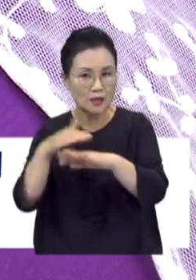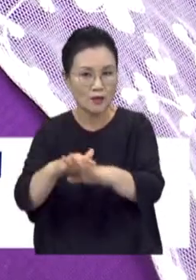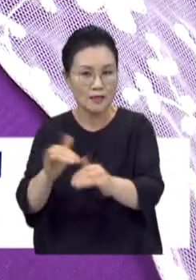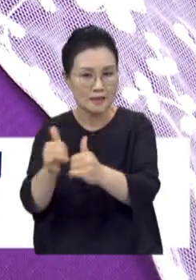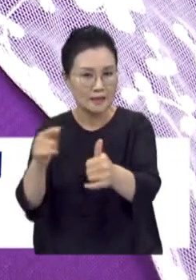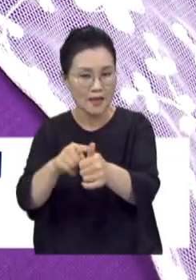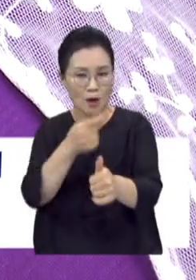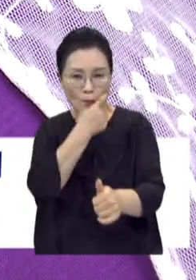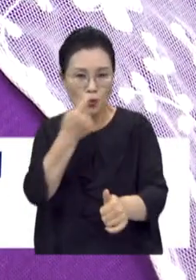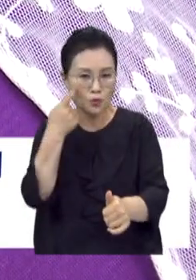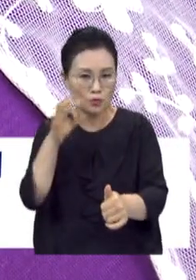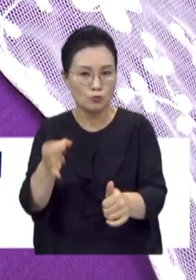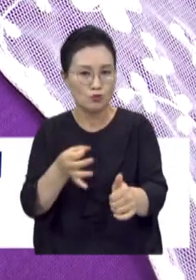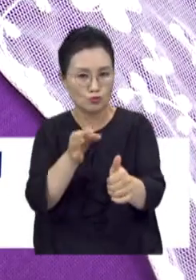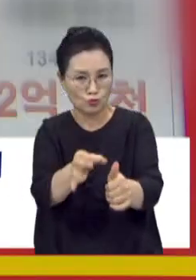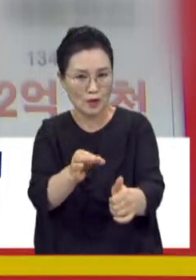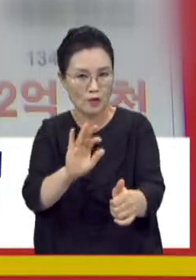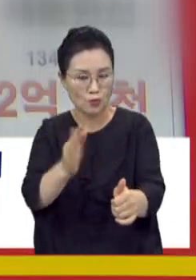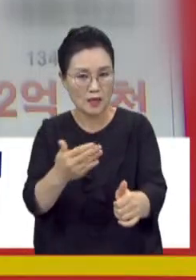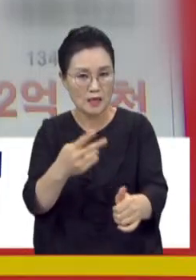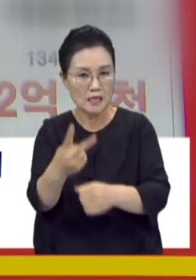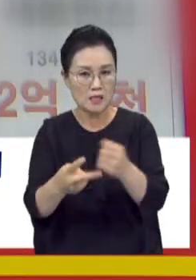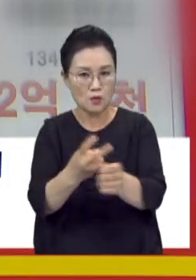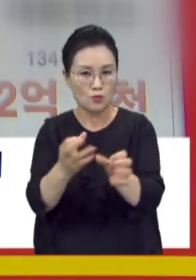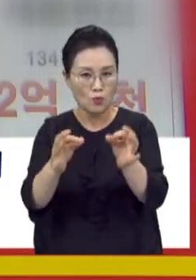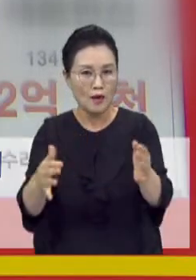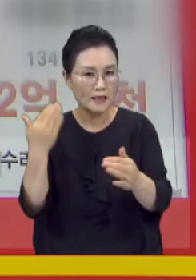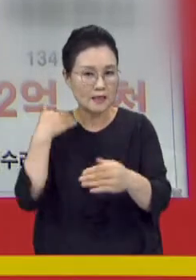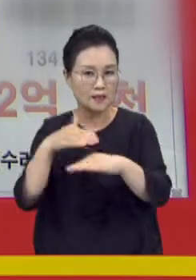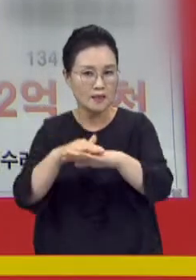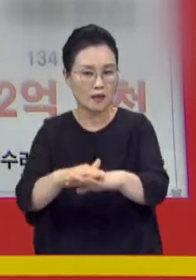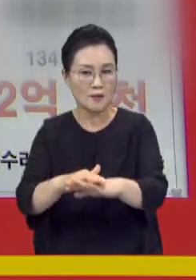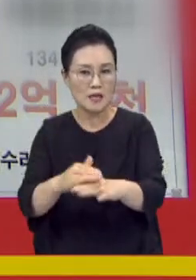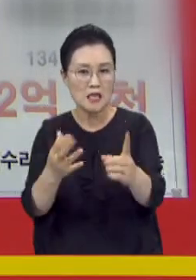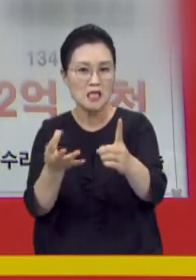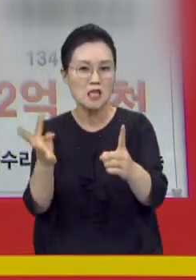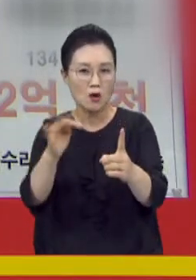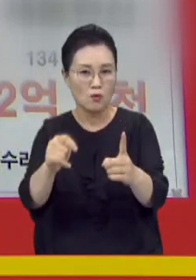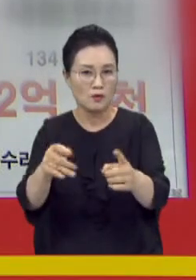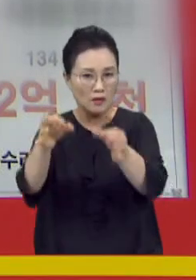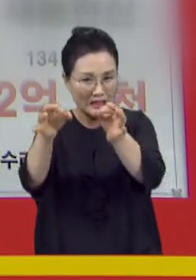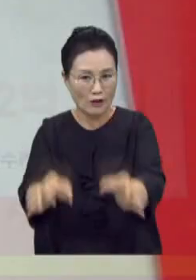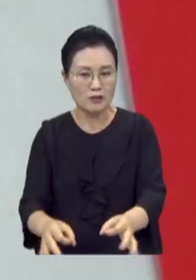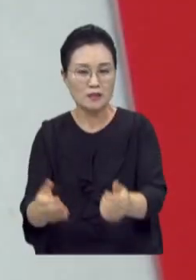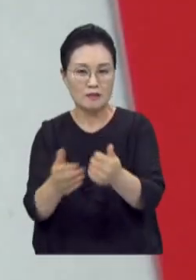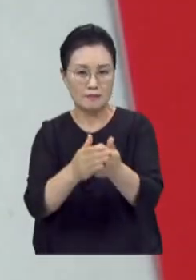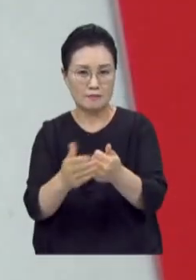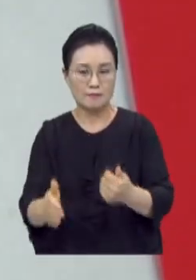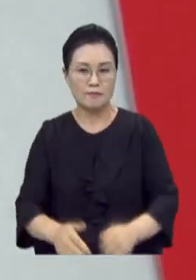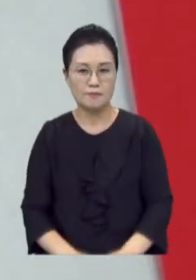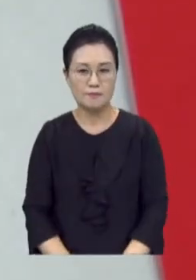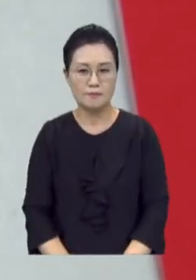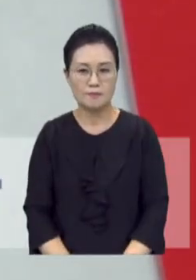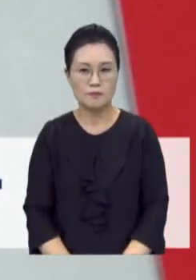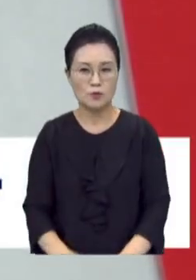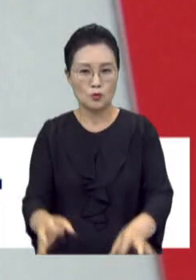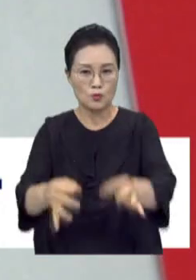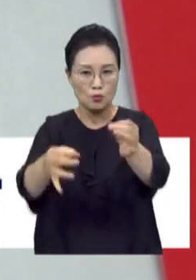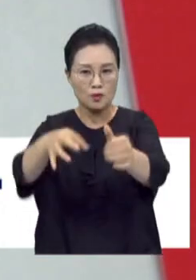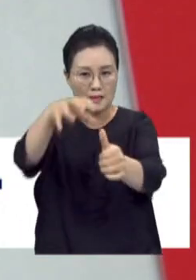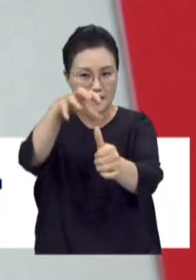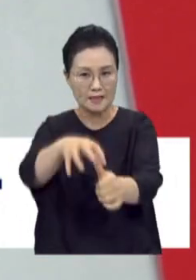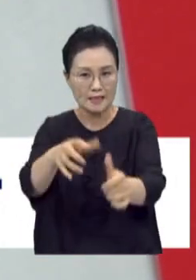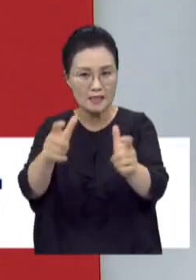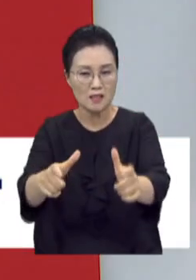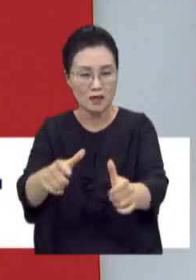보증금을 돌려줘야 하는데 인연 4 의 전세가가 1억 원 가까이 떨어진 때문입니다 조정